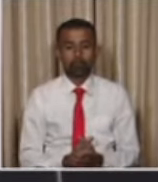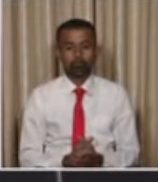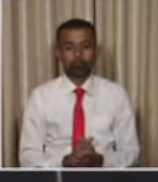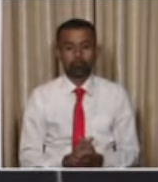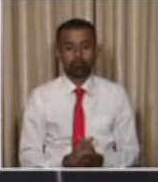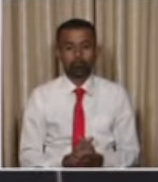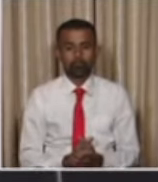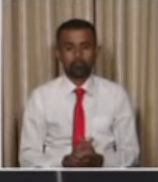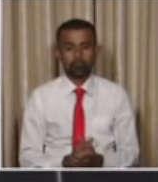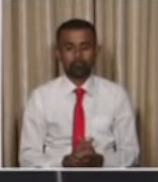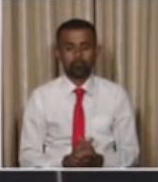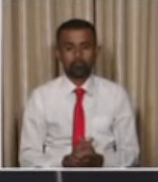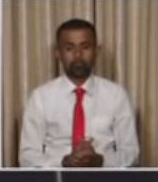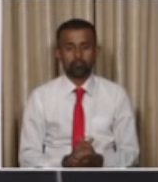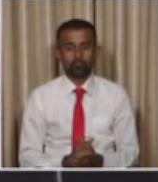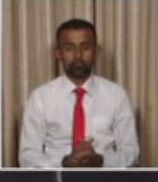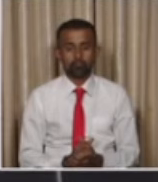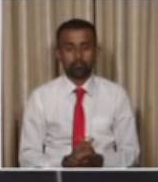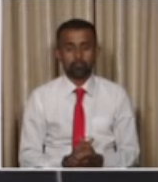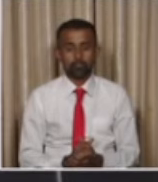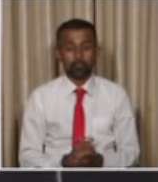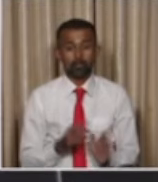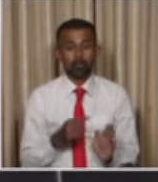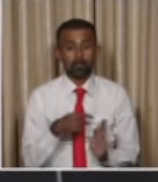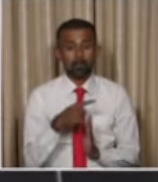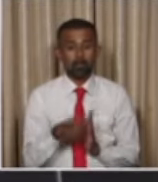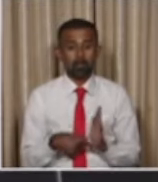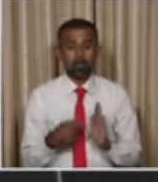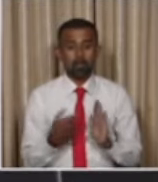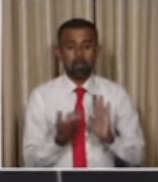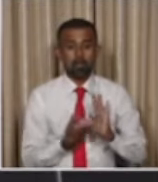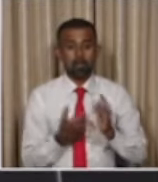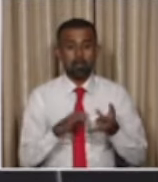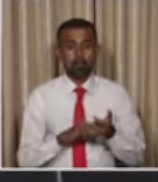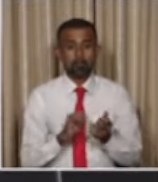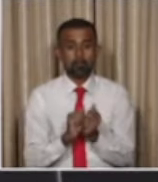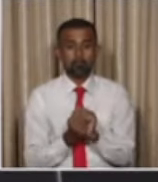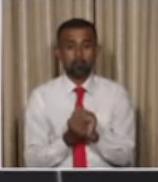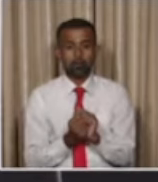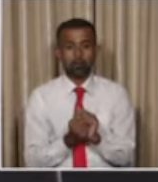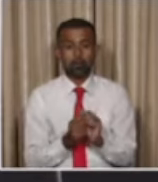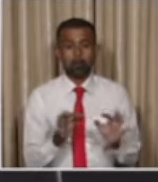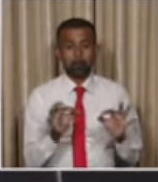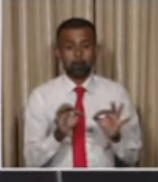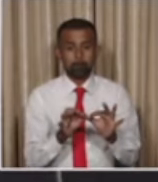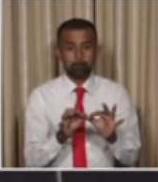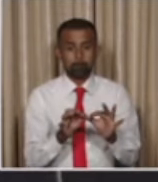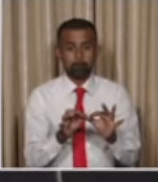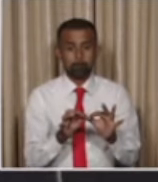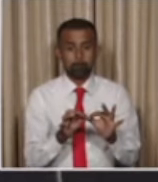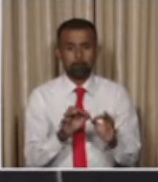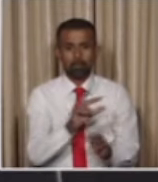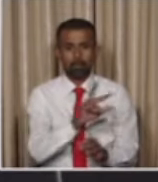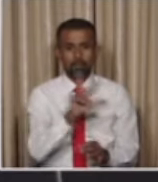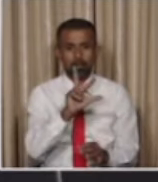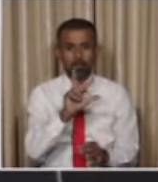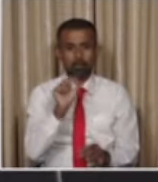හරි මේක ඇවිල්ලා ලංකාවේ රුපියලෙන් ගණන් බැලුවහම බිලියන